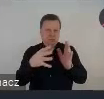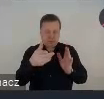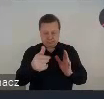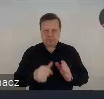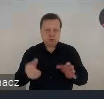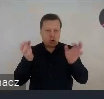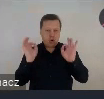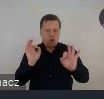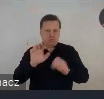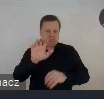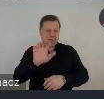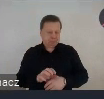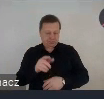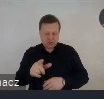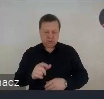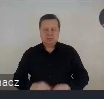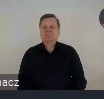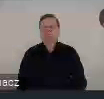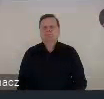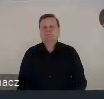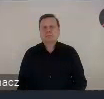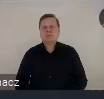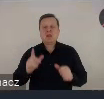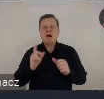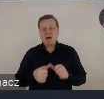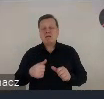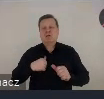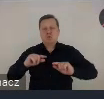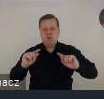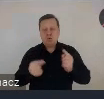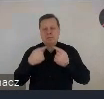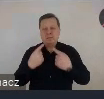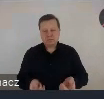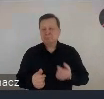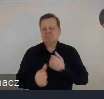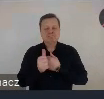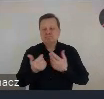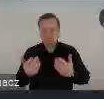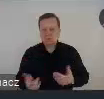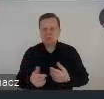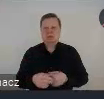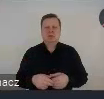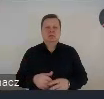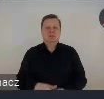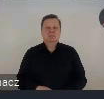oficjalny opis tego programu, natomiast w praktyce można powiedzieć, że chodzi o wsparcie